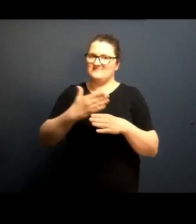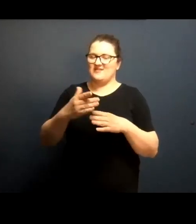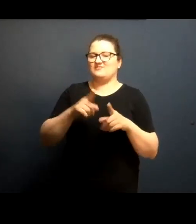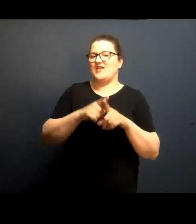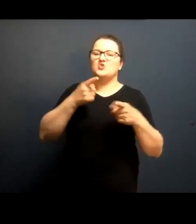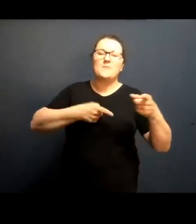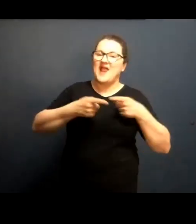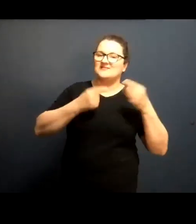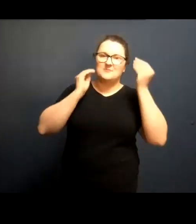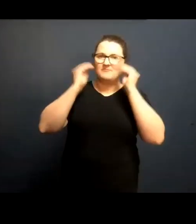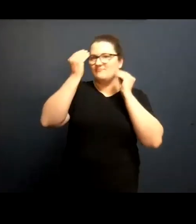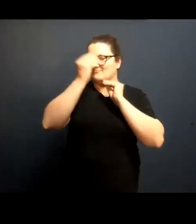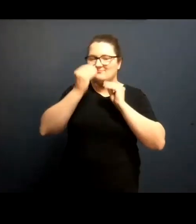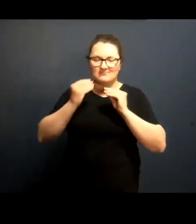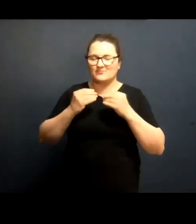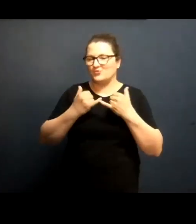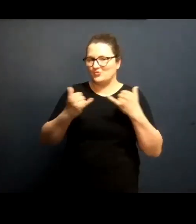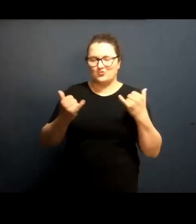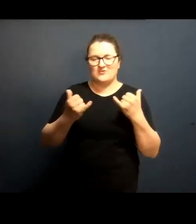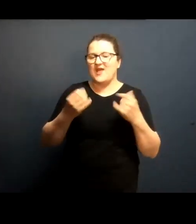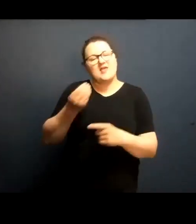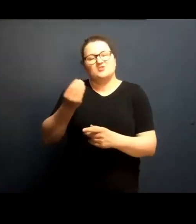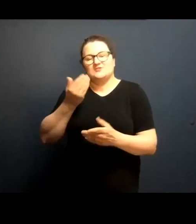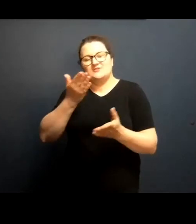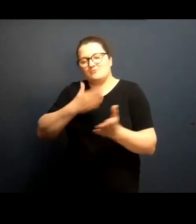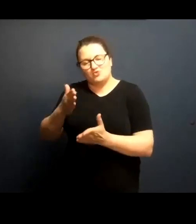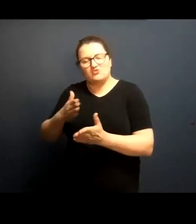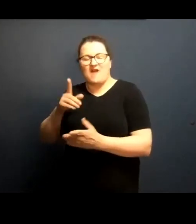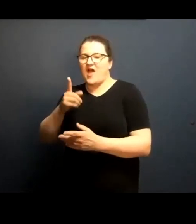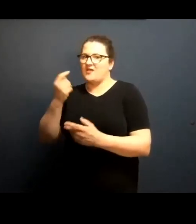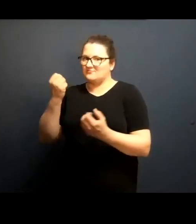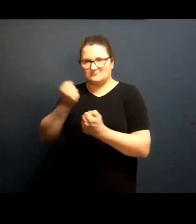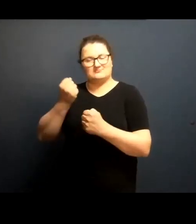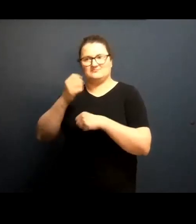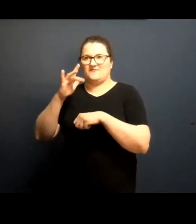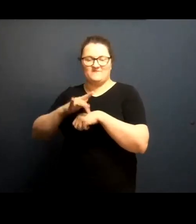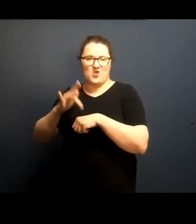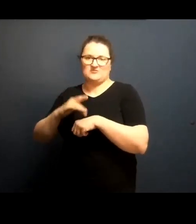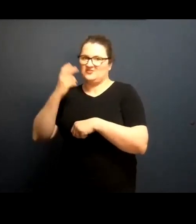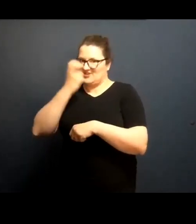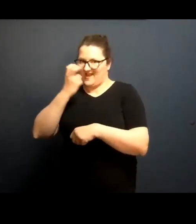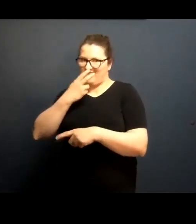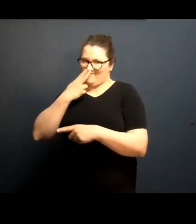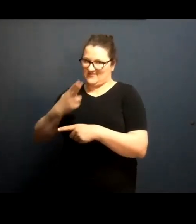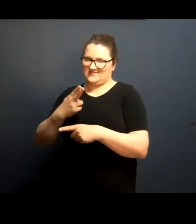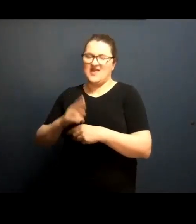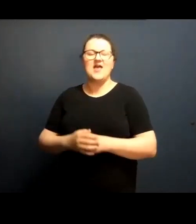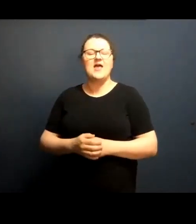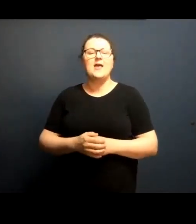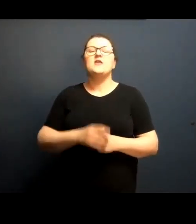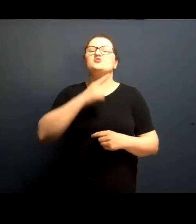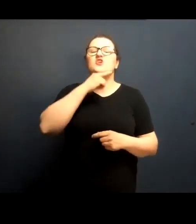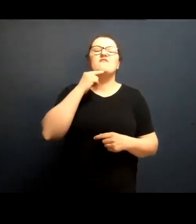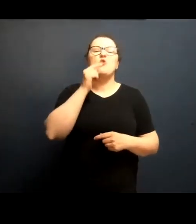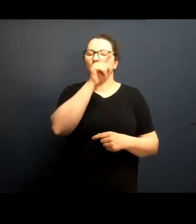plastycznych, które jeszcze są nieprzygotowane, ale również bardzo ciekawe wnioski, tam widzę. Te na czerwono